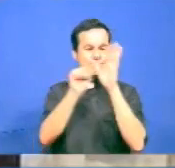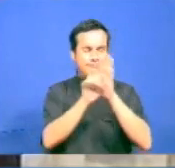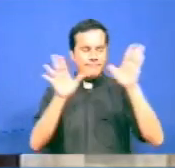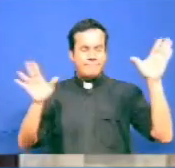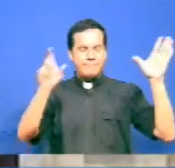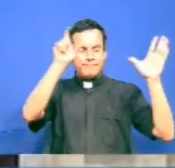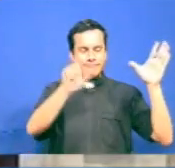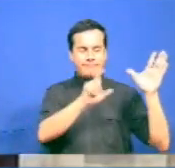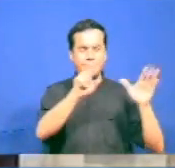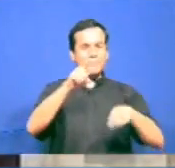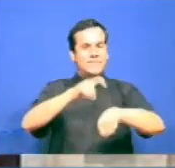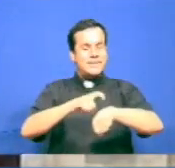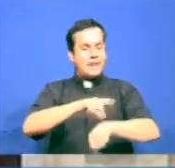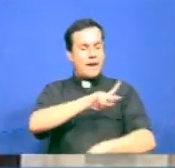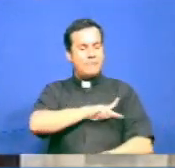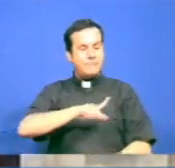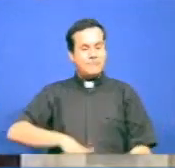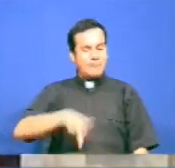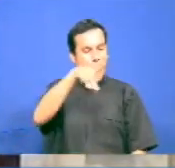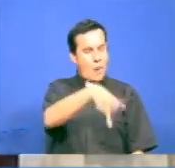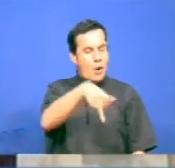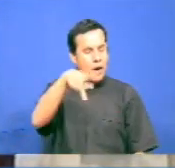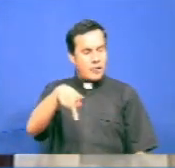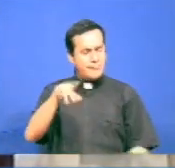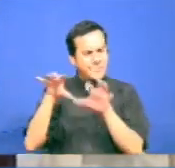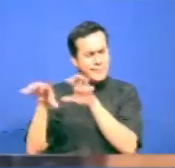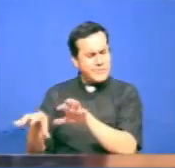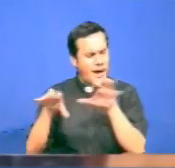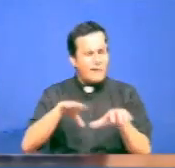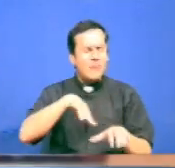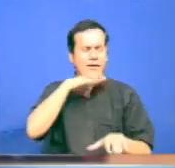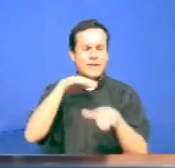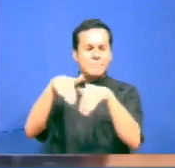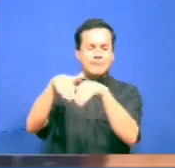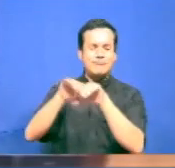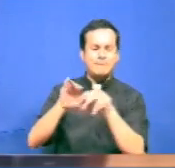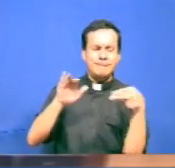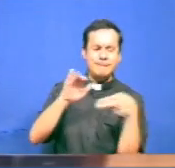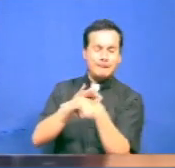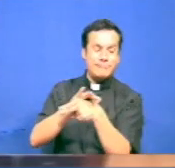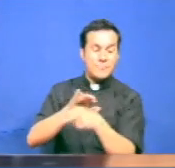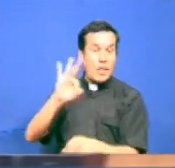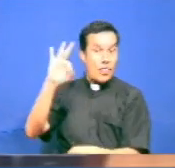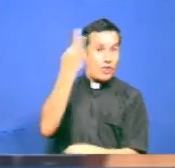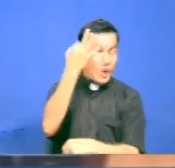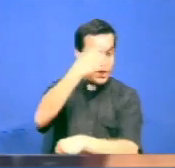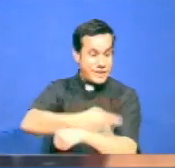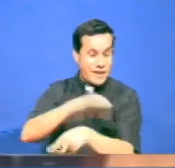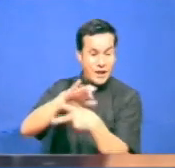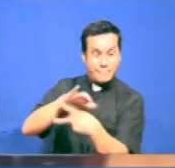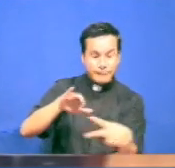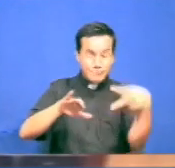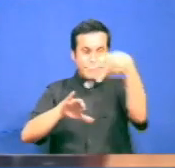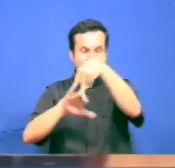mwanadamu. Akasulubiwa pia kwa ajili yetu sisi. Akateswa kwa mamlaka ya Pontio Pilato,